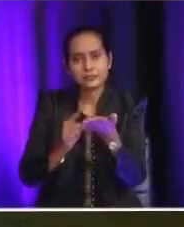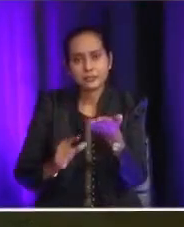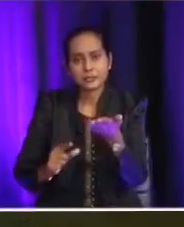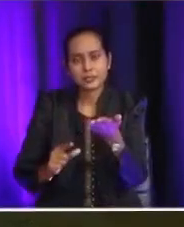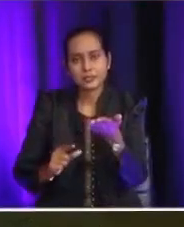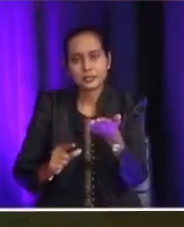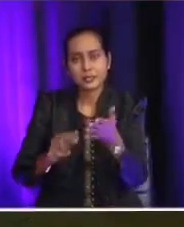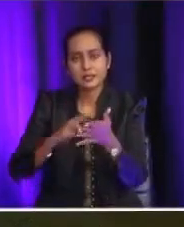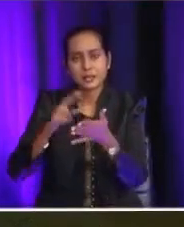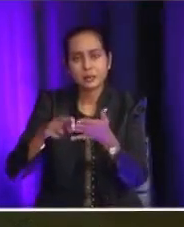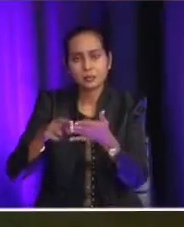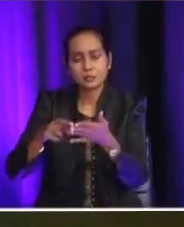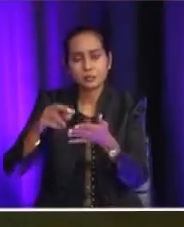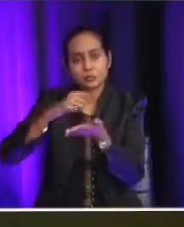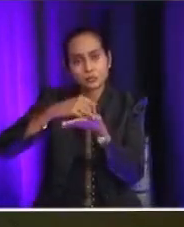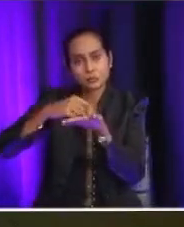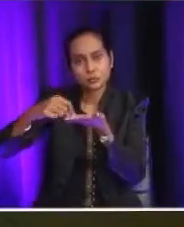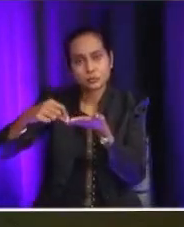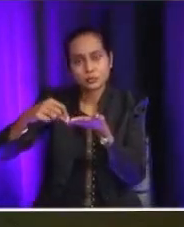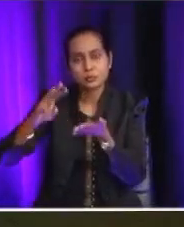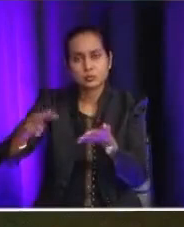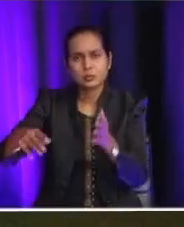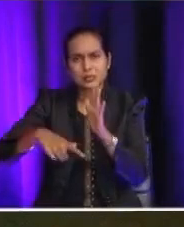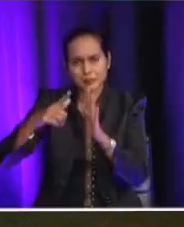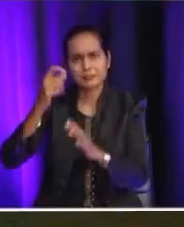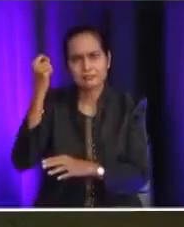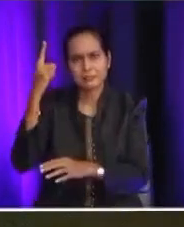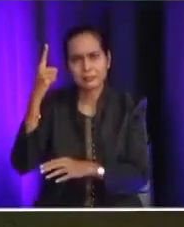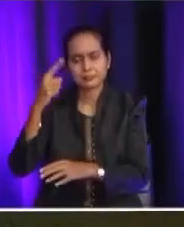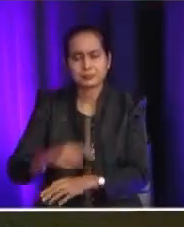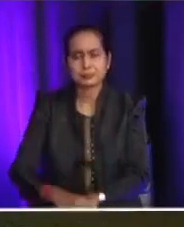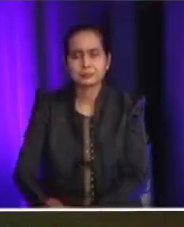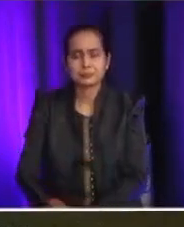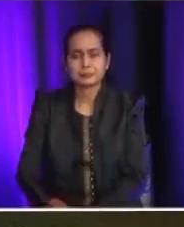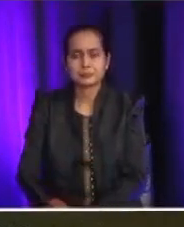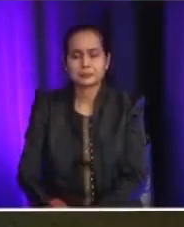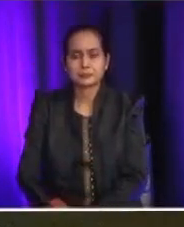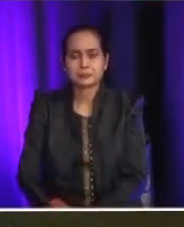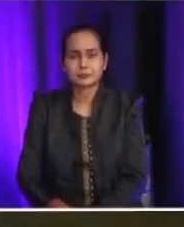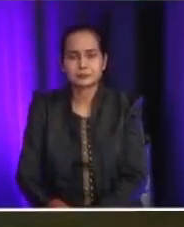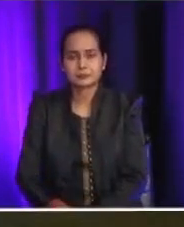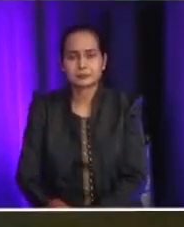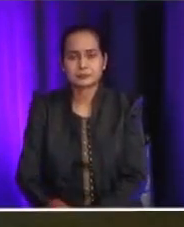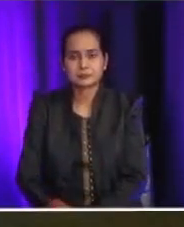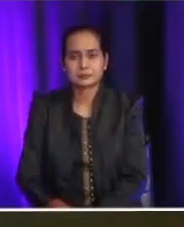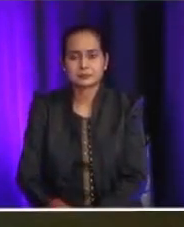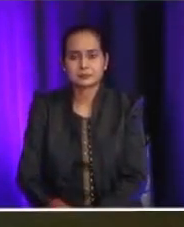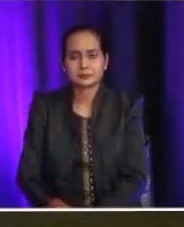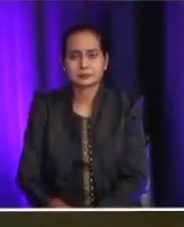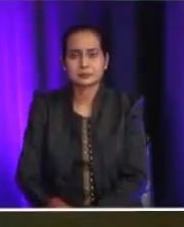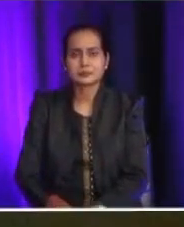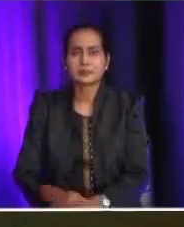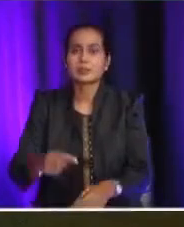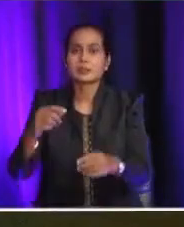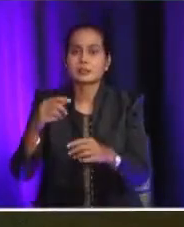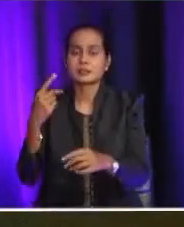maupun bentuk penulisan supaya murid-murid itu dia lebih faham apa yang cuba disampaikan oleh petikan tersebut. Macamlah kita nak periksa kan, mesti